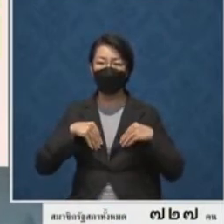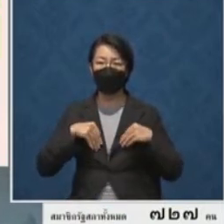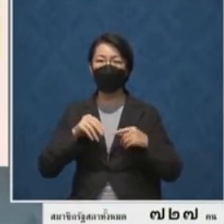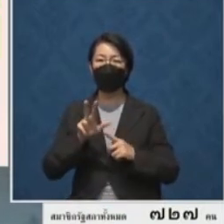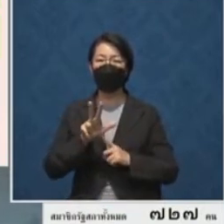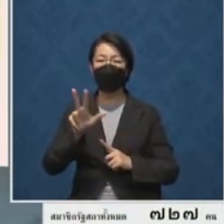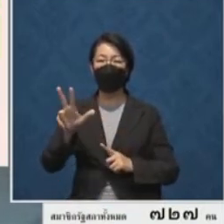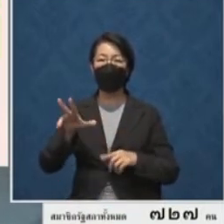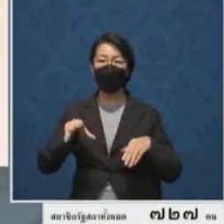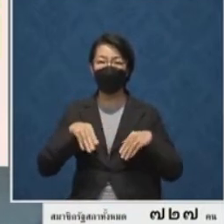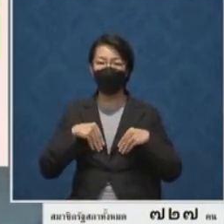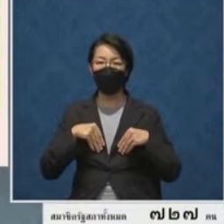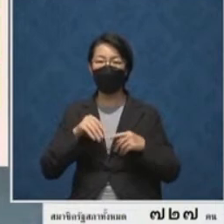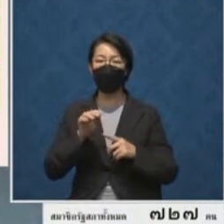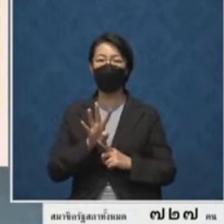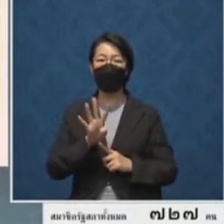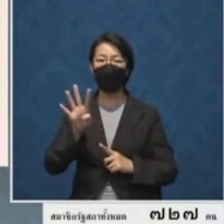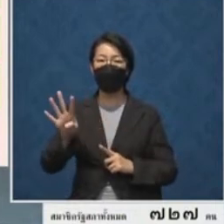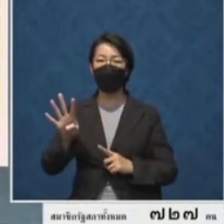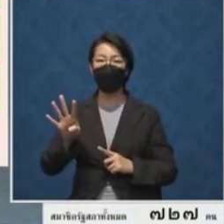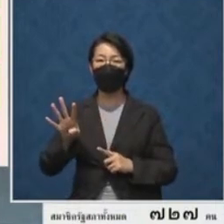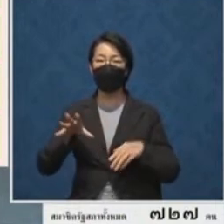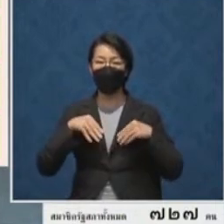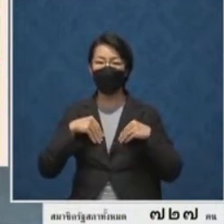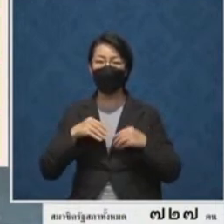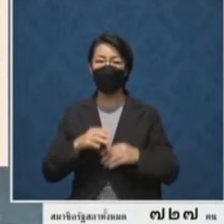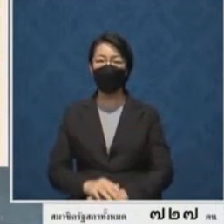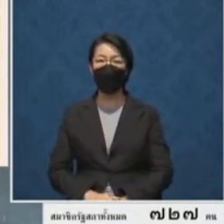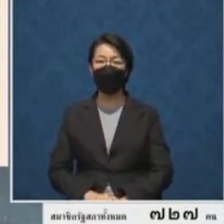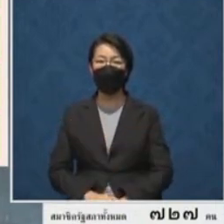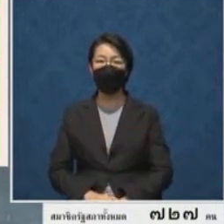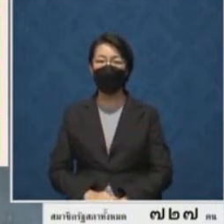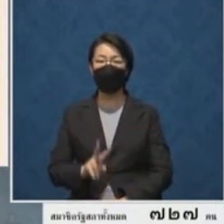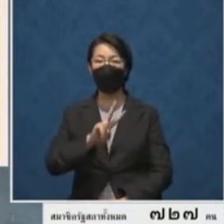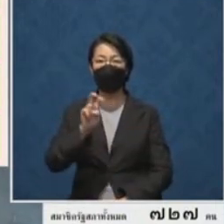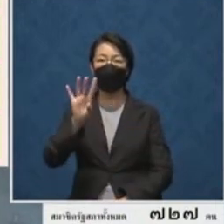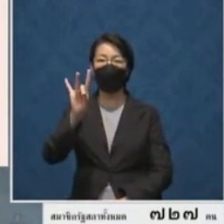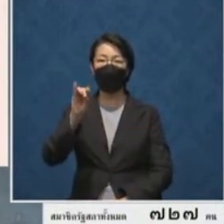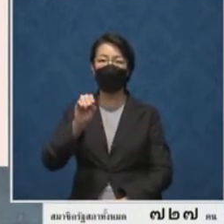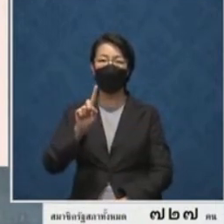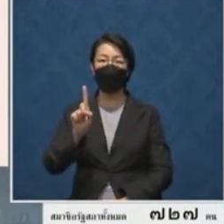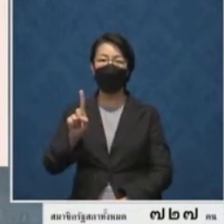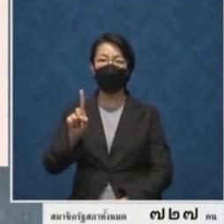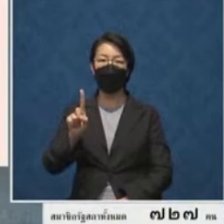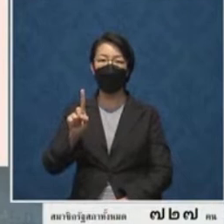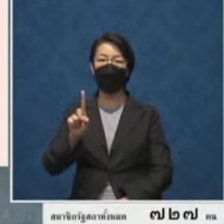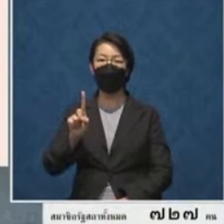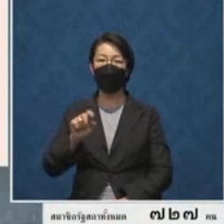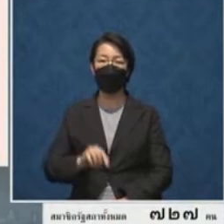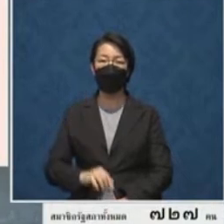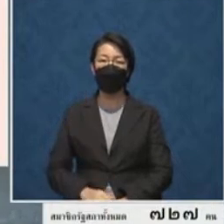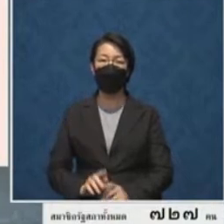การ4รับหลักการครับ 281นายประกรณ์วุฒิอุดมพิพัฒน์สกุล 1รับหลักการ2